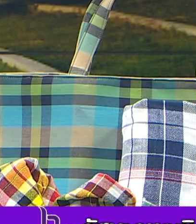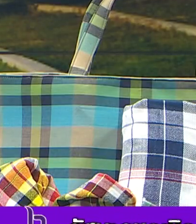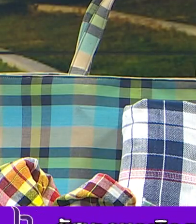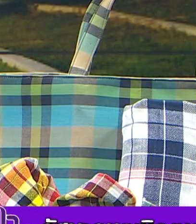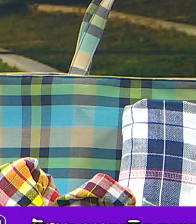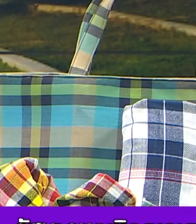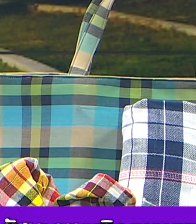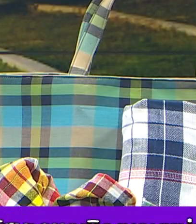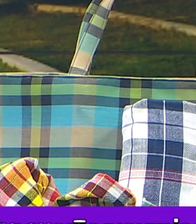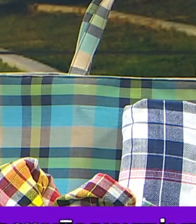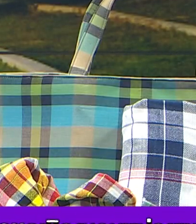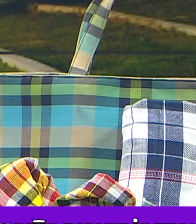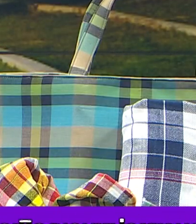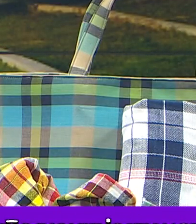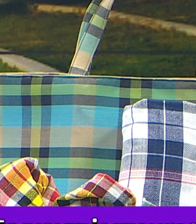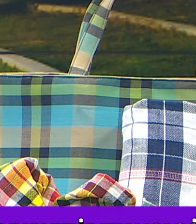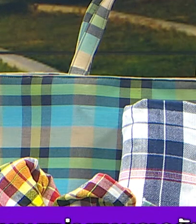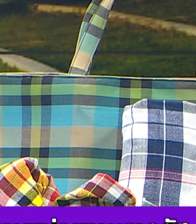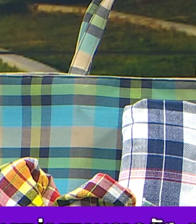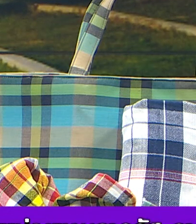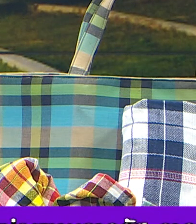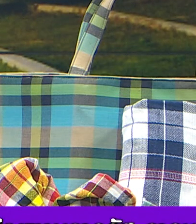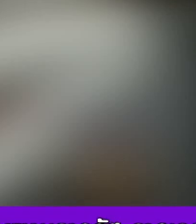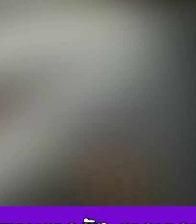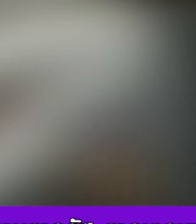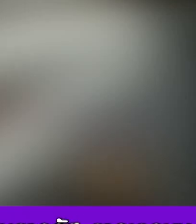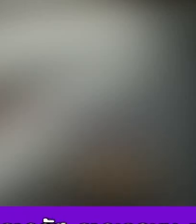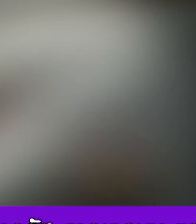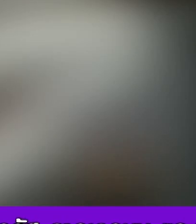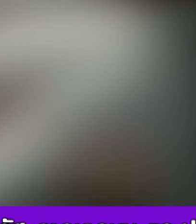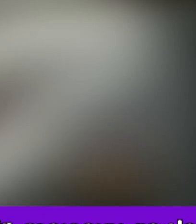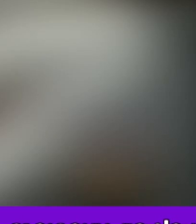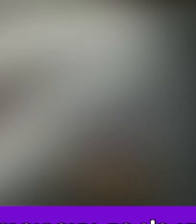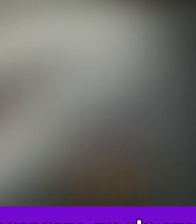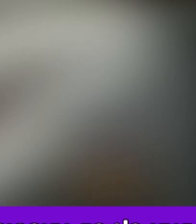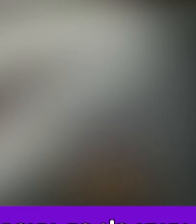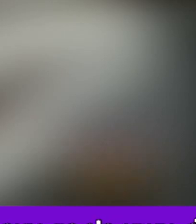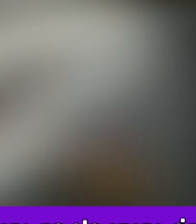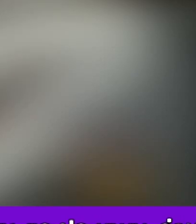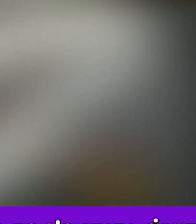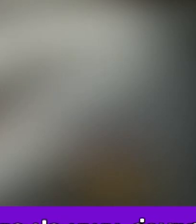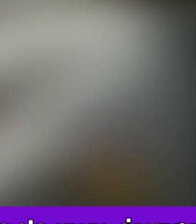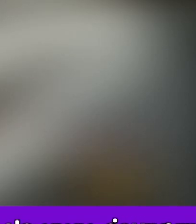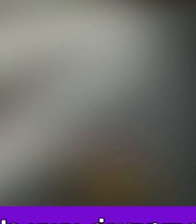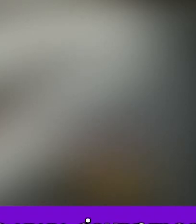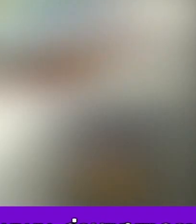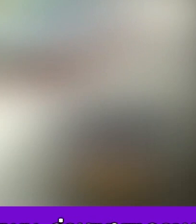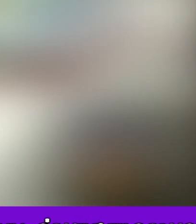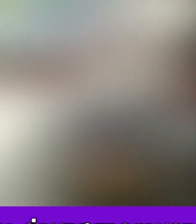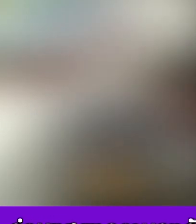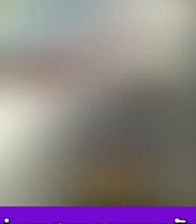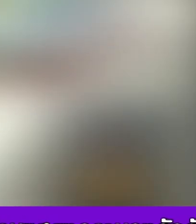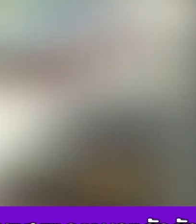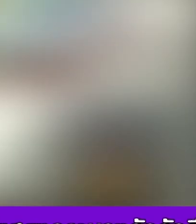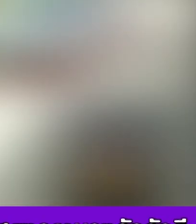153ถือว่าเป็นโอกาสที่ดีในการโชว์ผลงานรัฐบาลครับนายสมคิดเชื้อคงรองเลขาธิการ